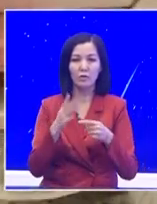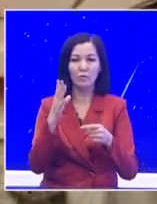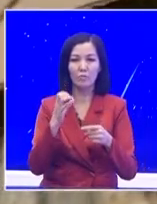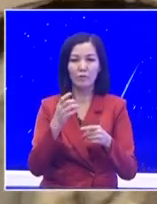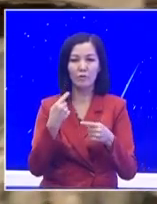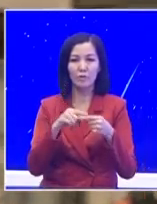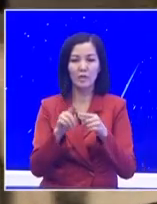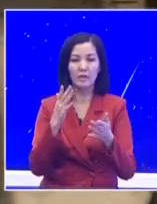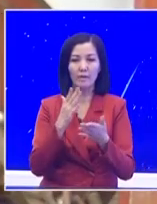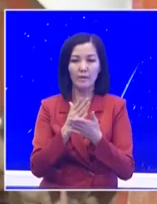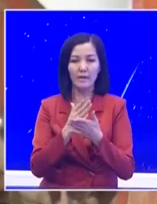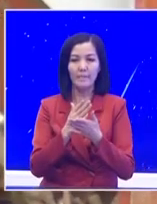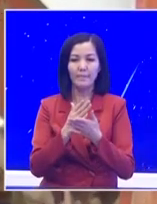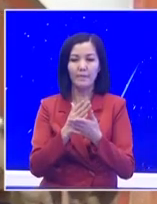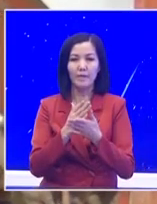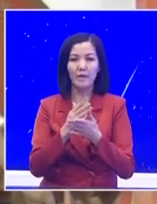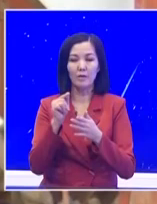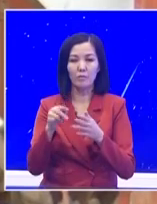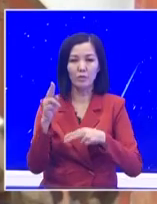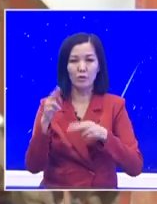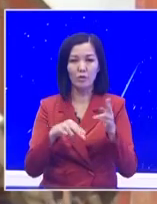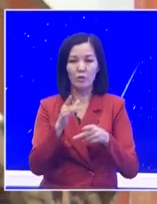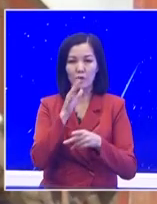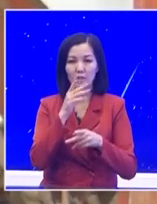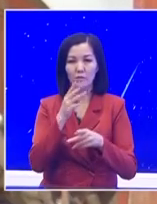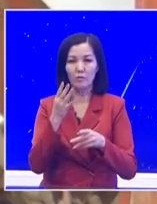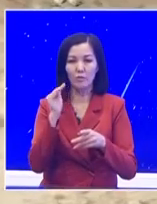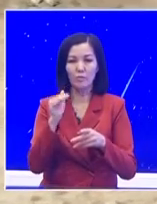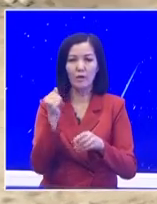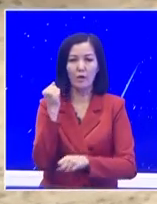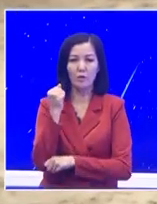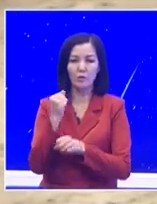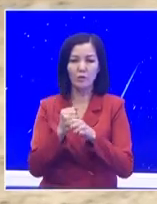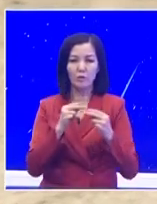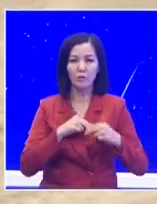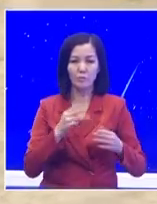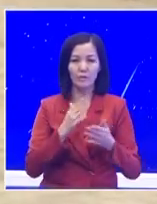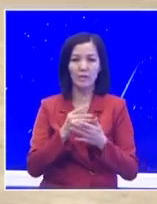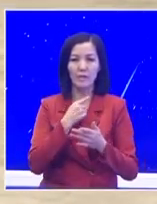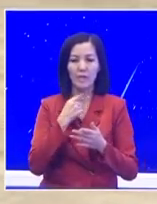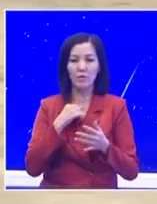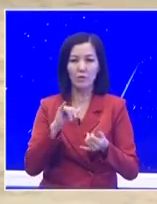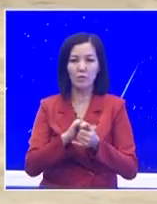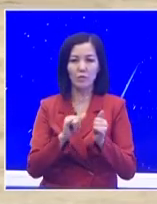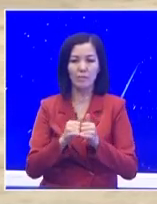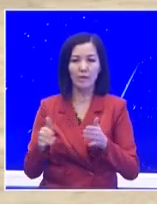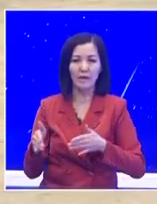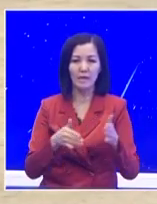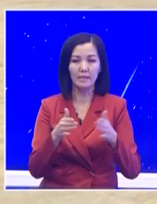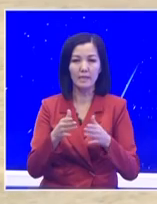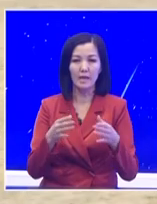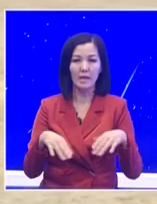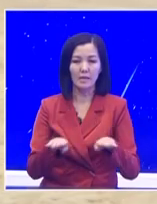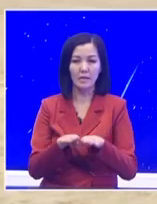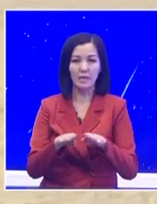астам техника жұмылдырылған. Бұл жерде құрылыс мерзімі кезінде 4000-ға жуық адам жұмыс істейді. Талдықорған мен Өскемен аралығындағы дәл осы сияқты шағыл